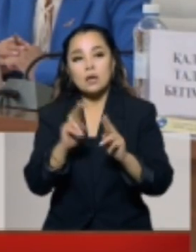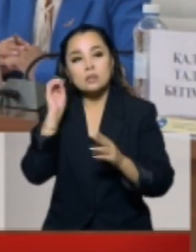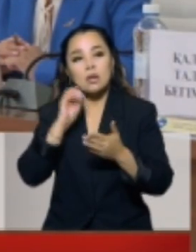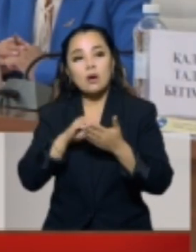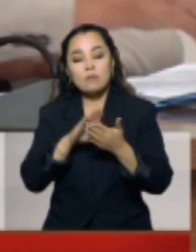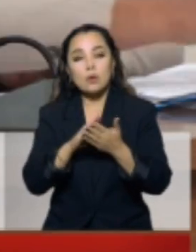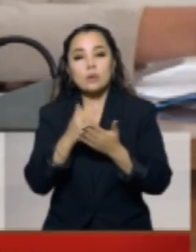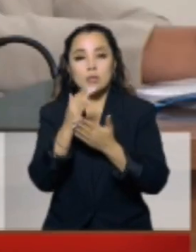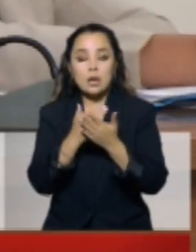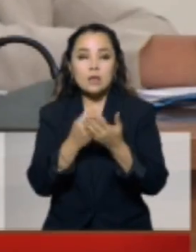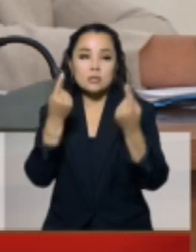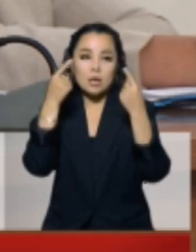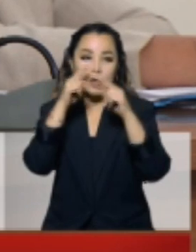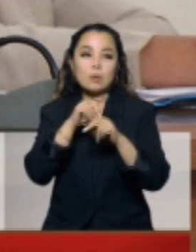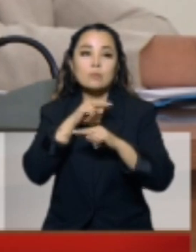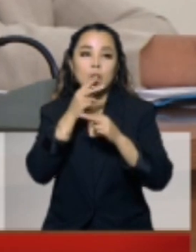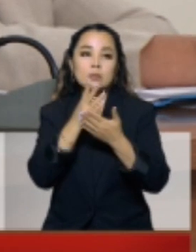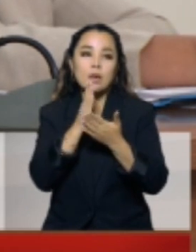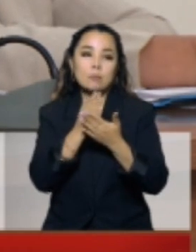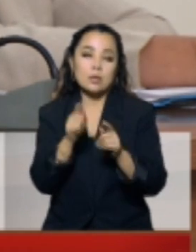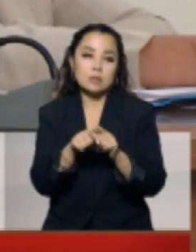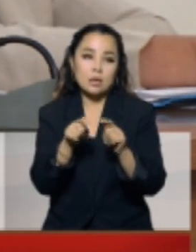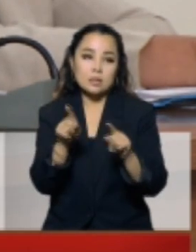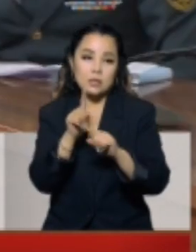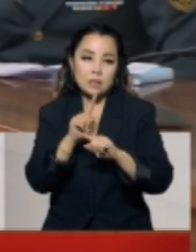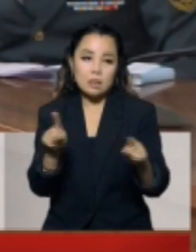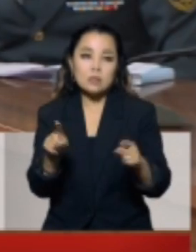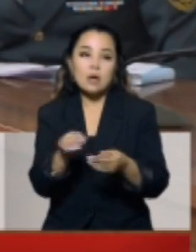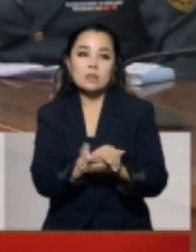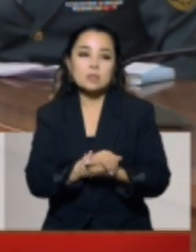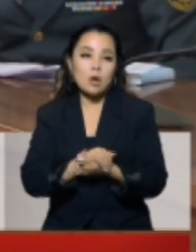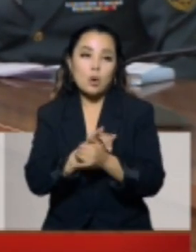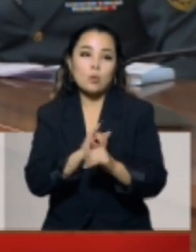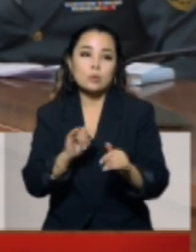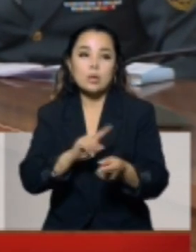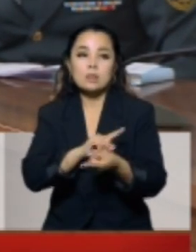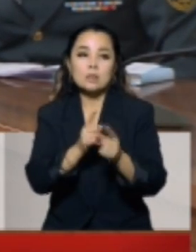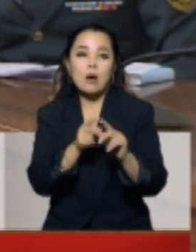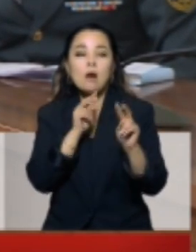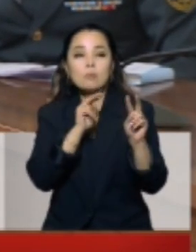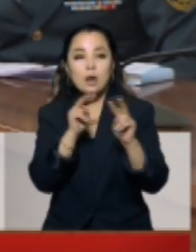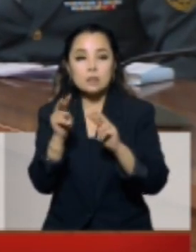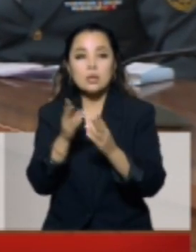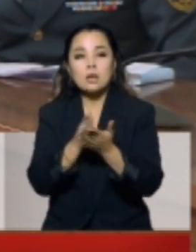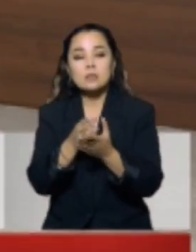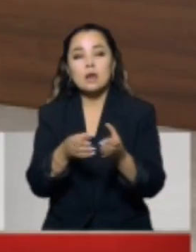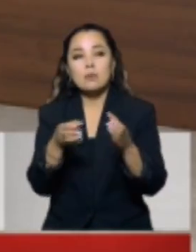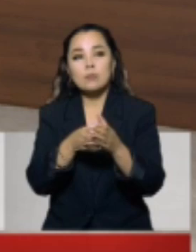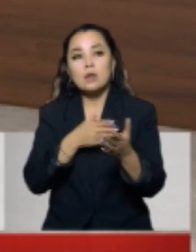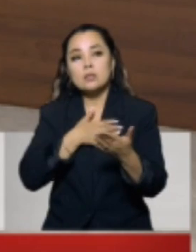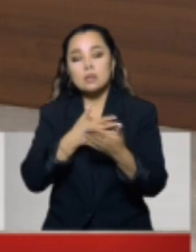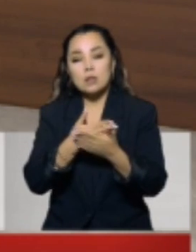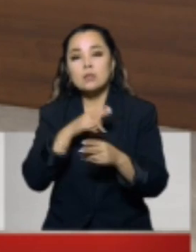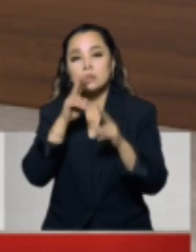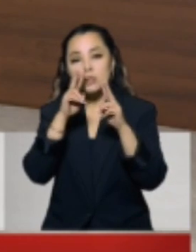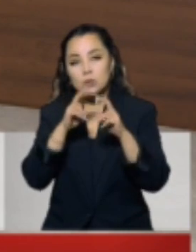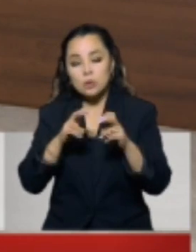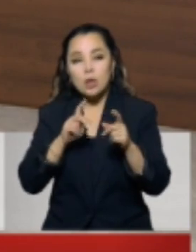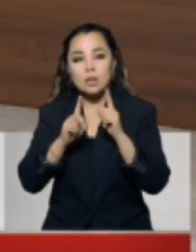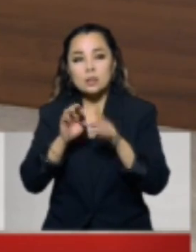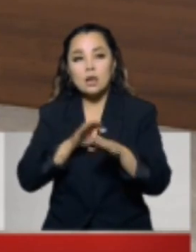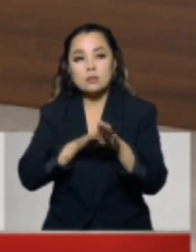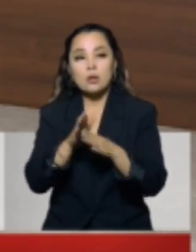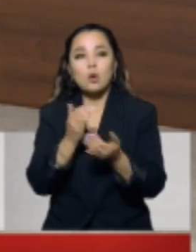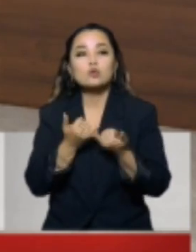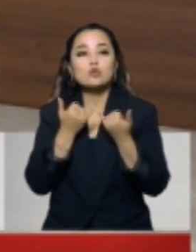технологияларды енгізуге ерекше назар аударылды. Этнодемографиялық өзгерістерді бақылап, оның саясатқа ықпалын зерттеп талдау